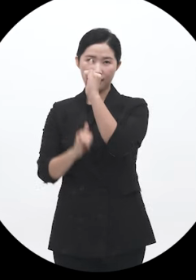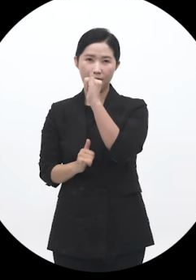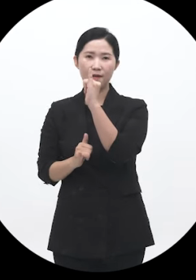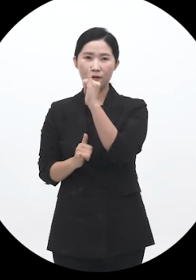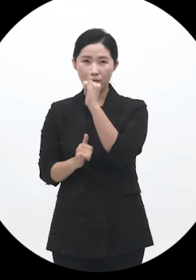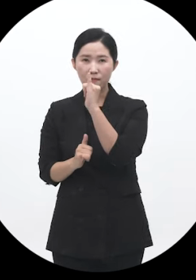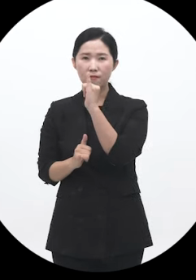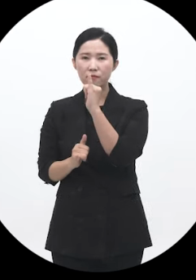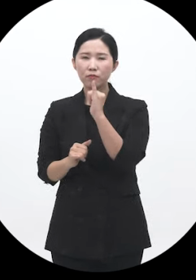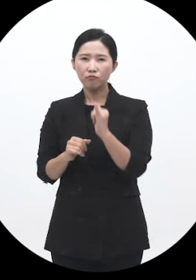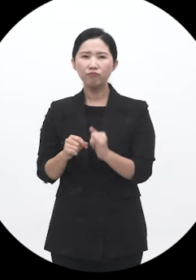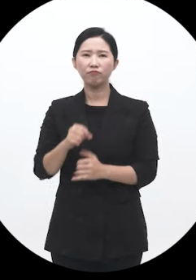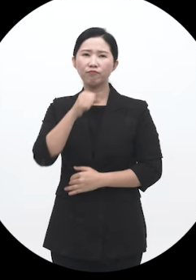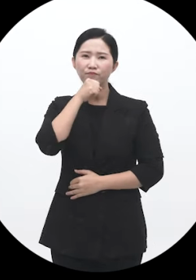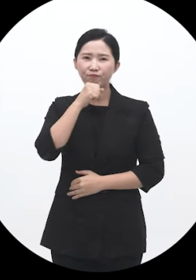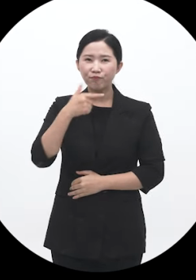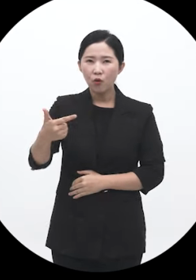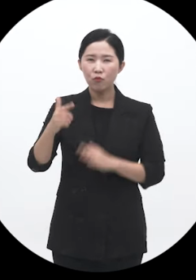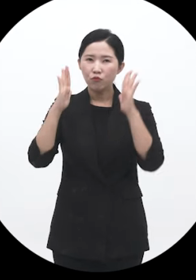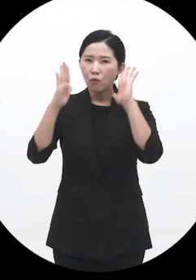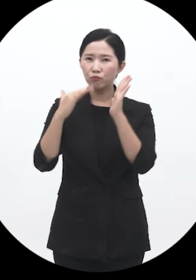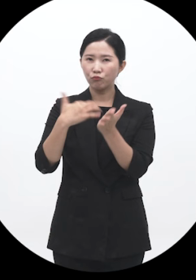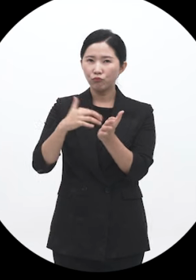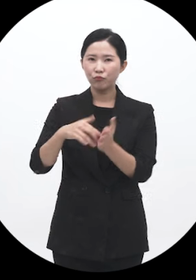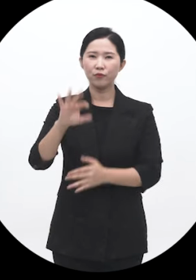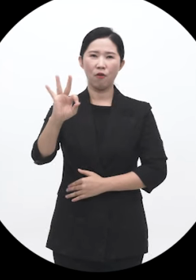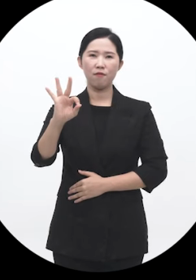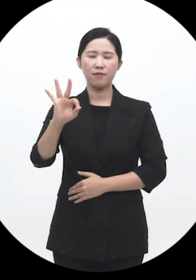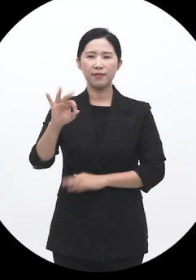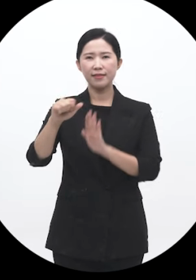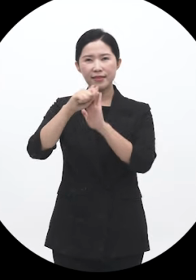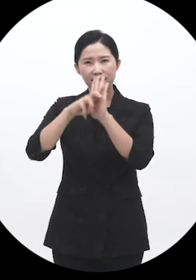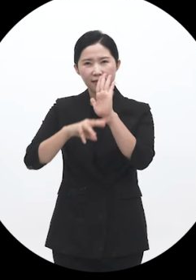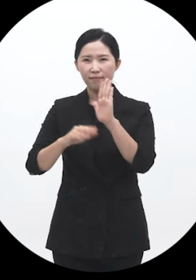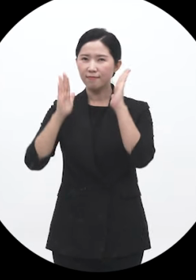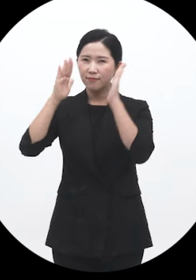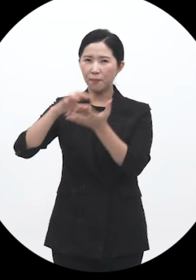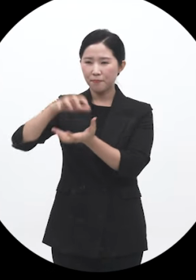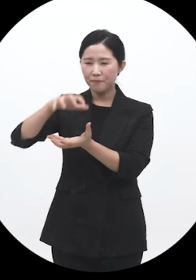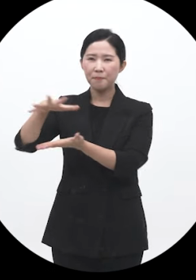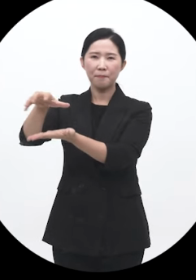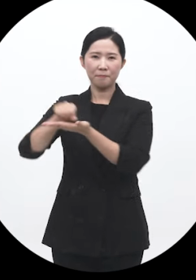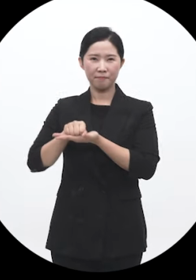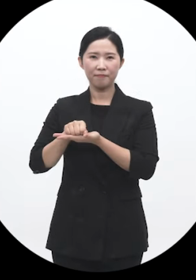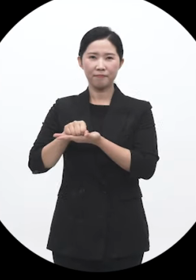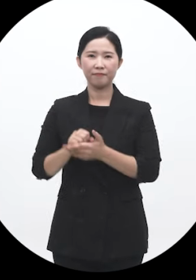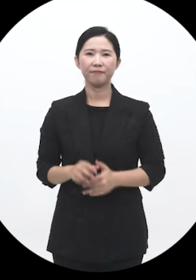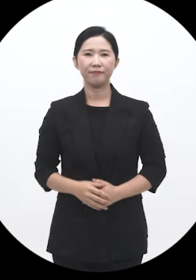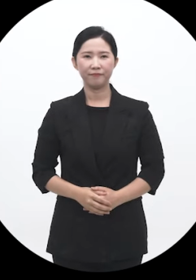중에 상위 10과목의 석차 등급 및 이수 단위가 반영됩니다.